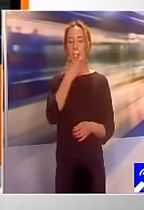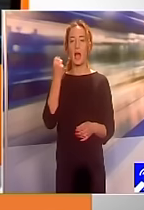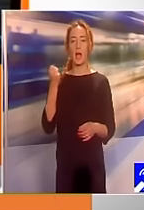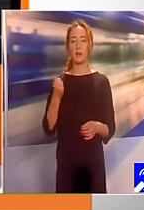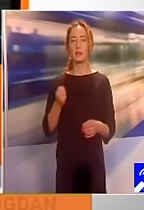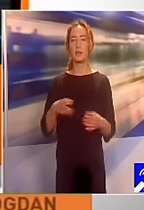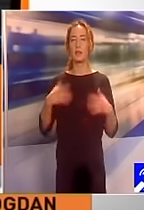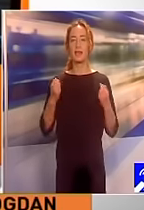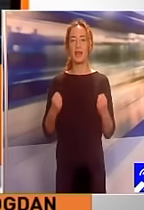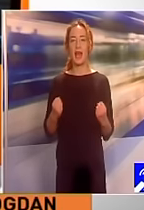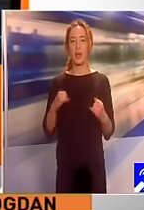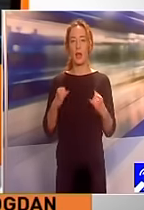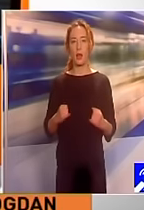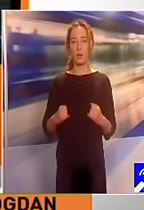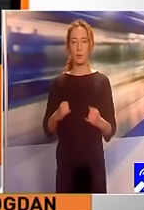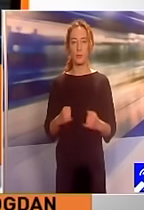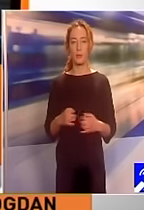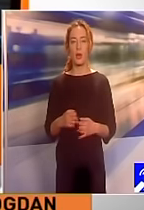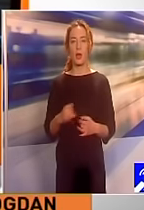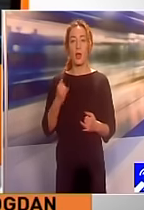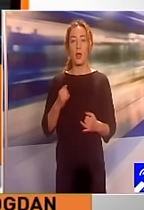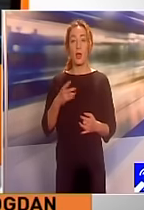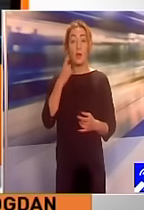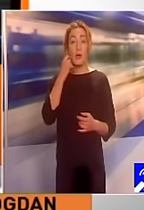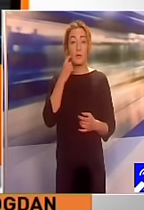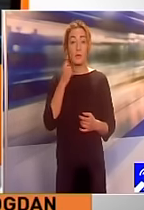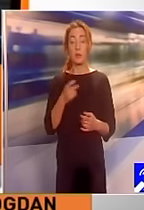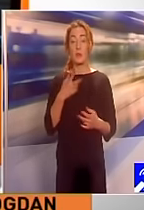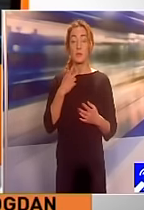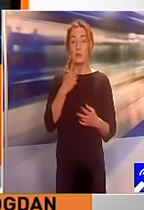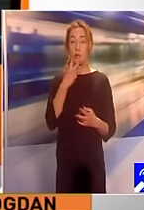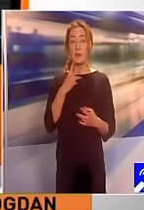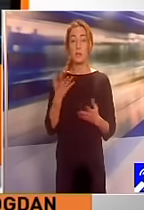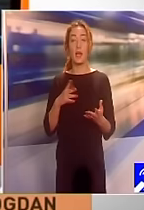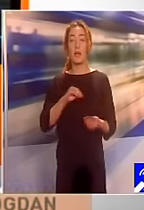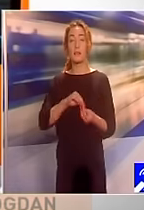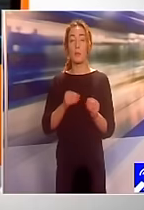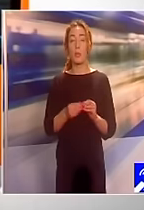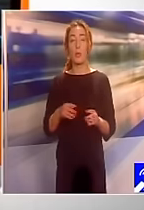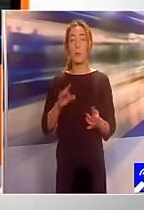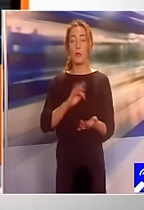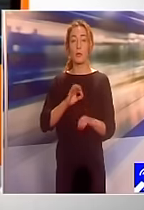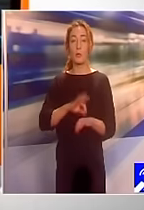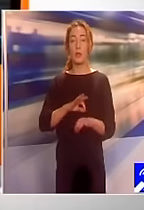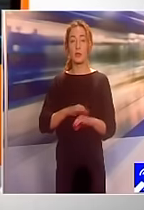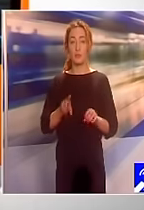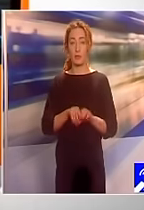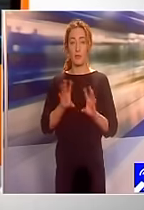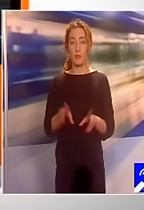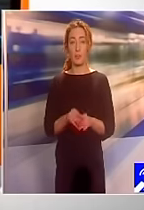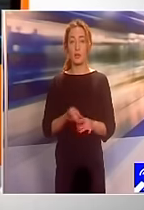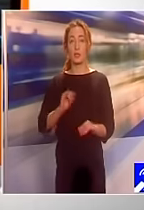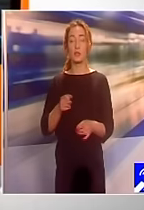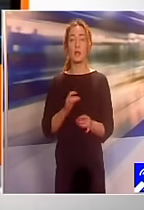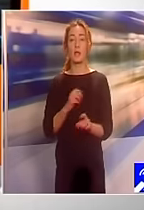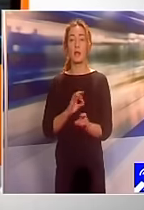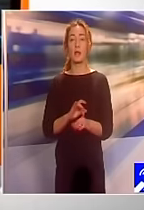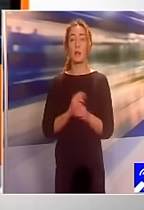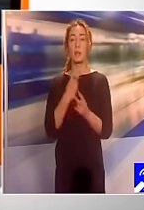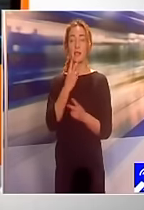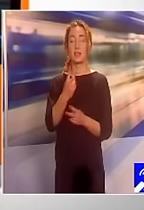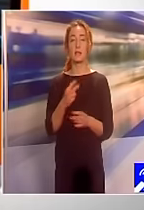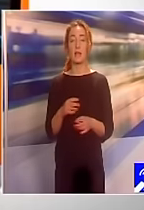a vremii. Vom afla care este situația în județul Cluj de la medicii de familie, dar și de la reprezentanții Direcției de Sănătate